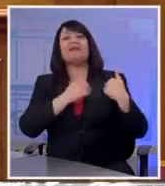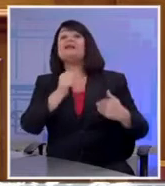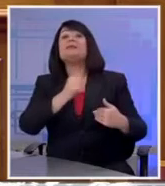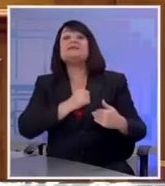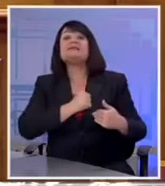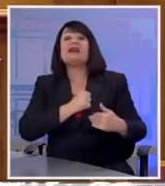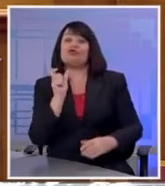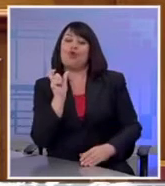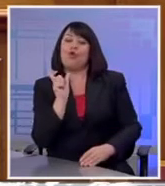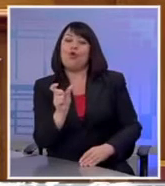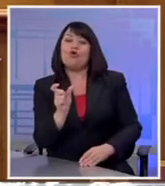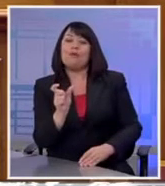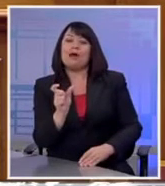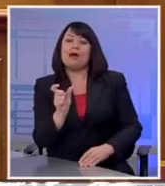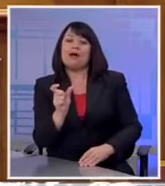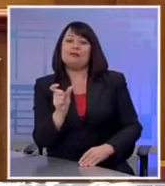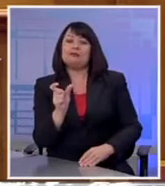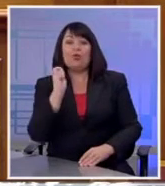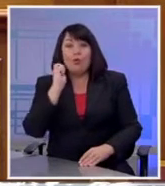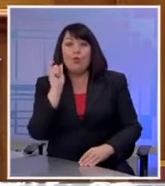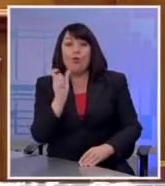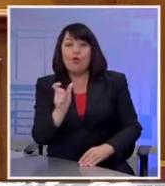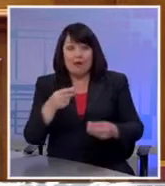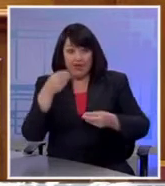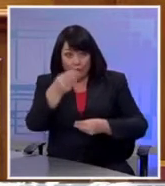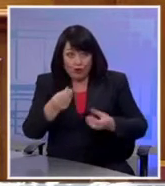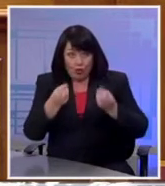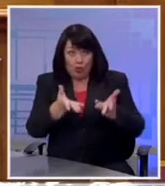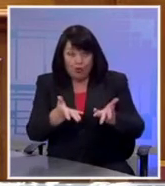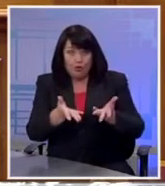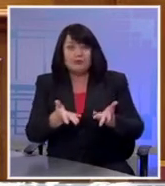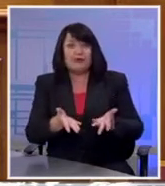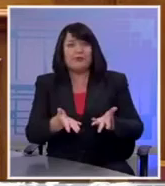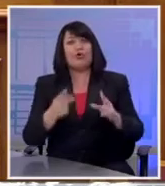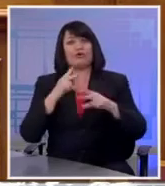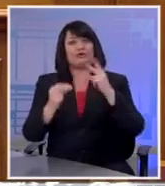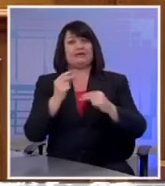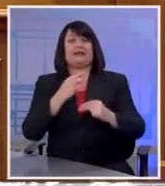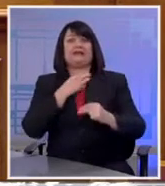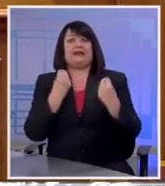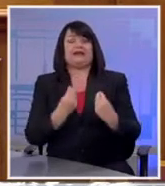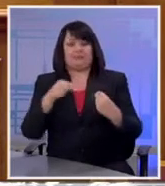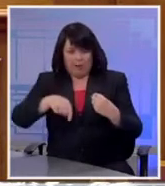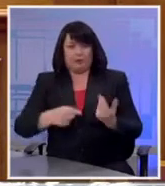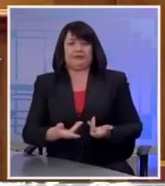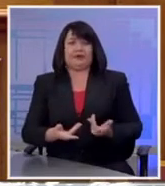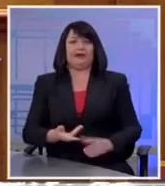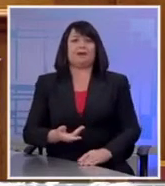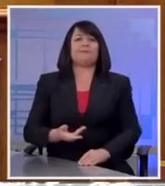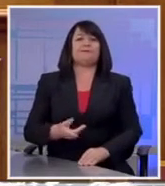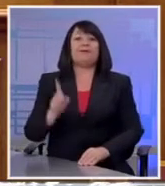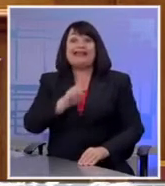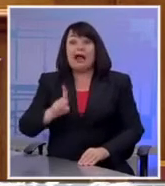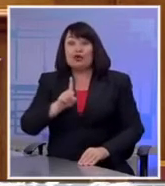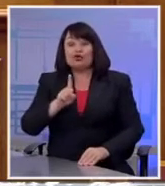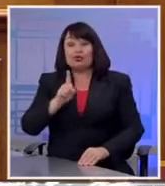όνομα της Μακεδονίας. Εάν σκέπτονται να το δώσουν, διότι ο πατέρας του σημερινού αρχηγού της Νέας Δημοκρατίας είχε